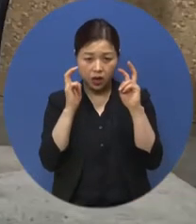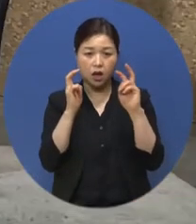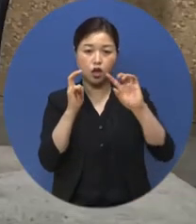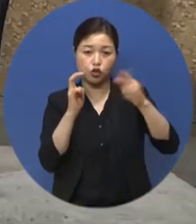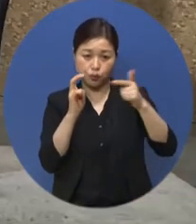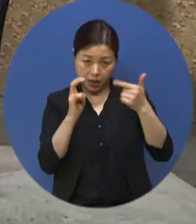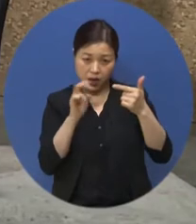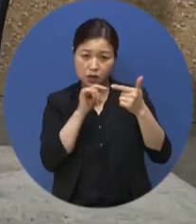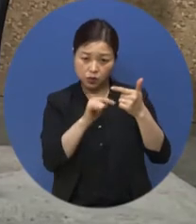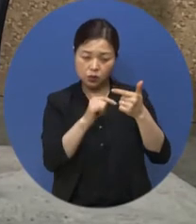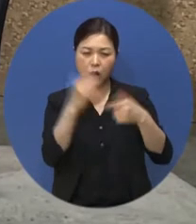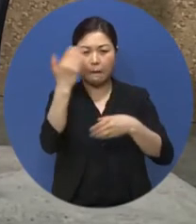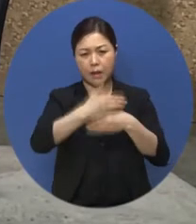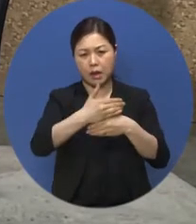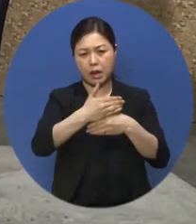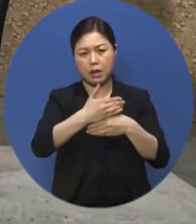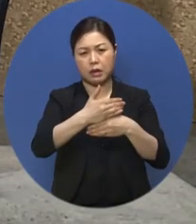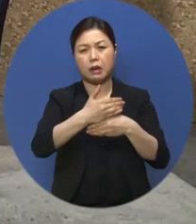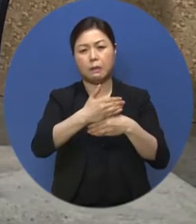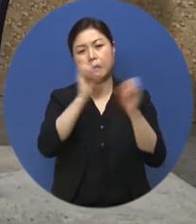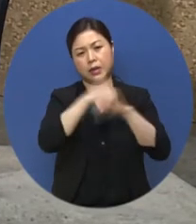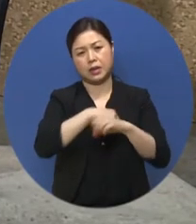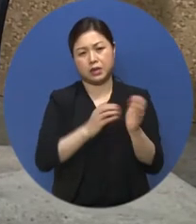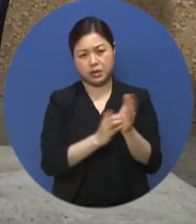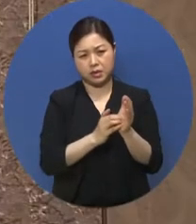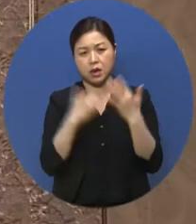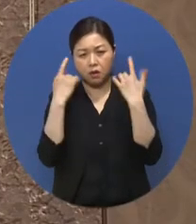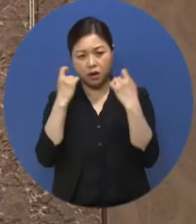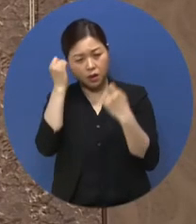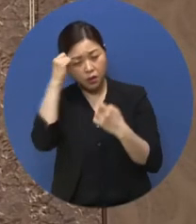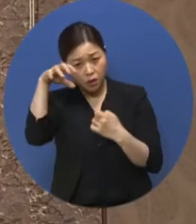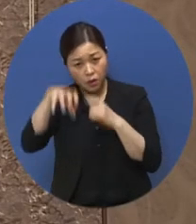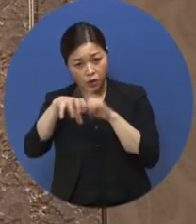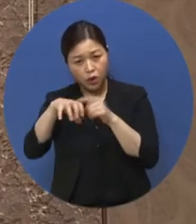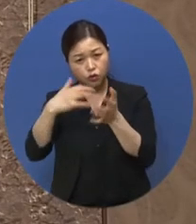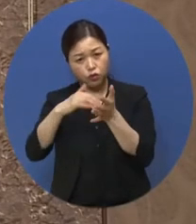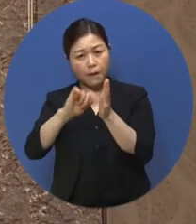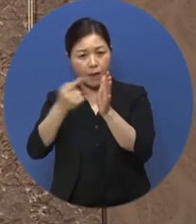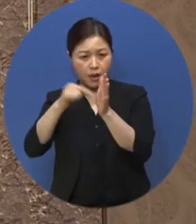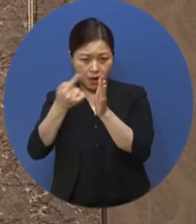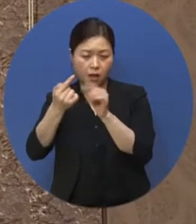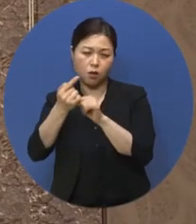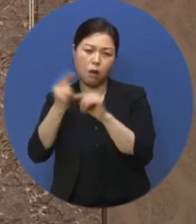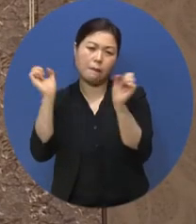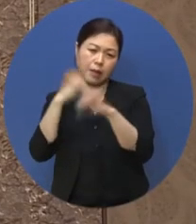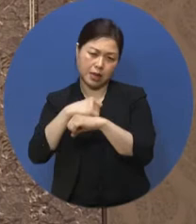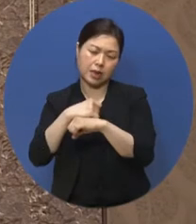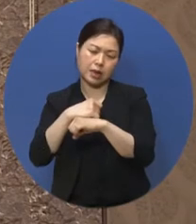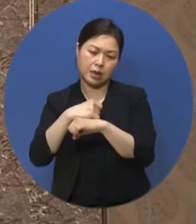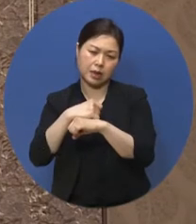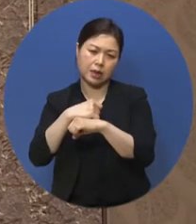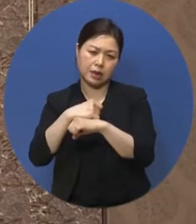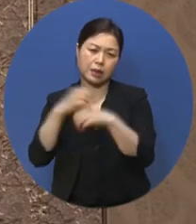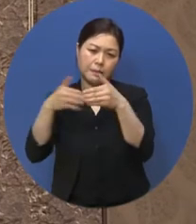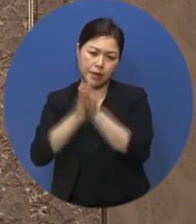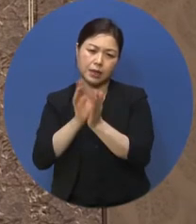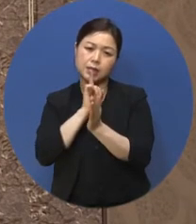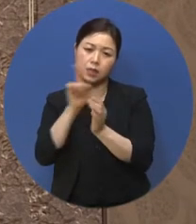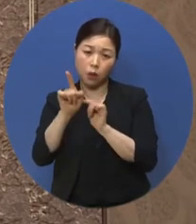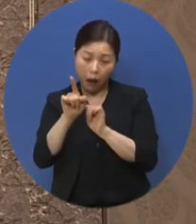아. 그 관광 숙박업소도 거의 100개 정도 업체가 폐업을 한 이런 진짜